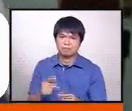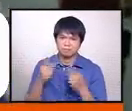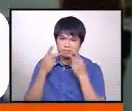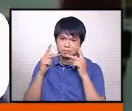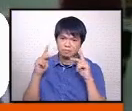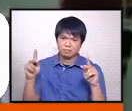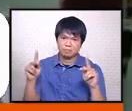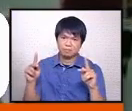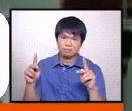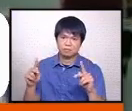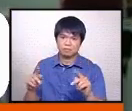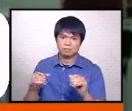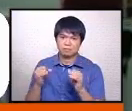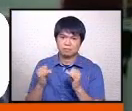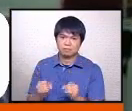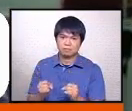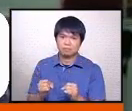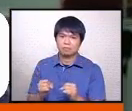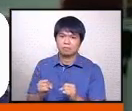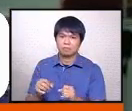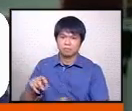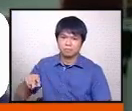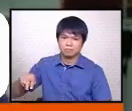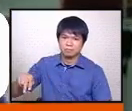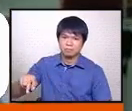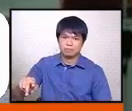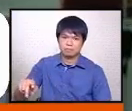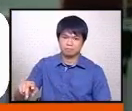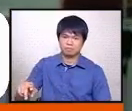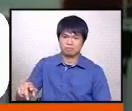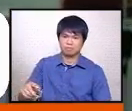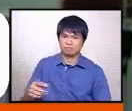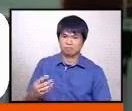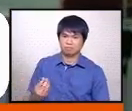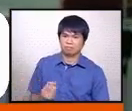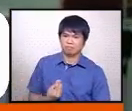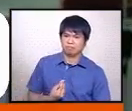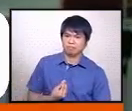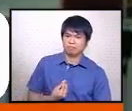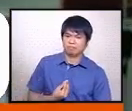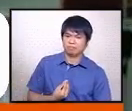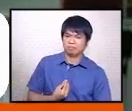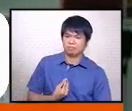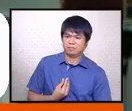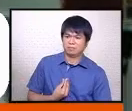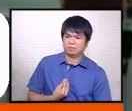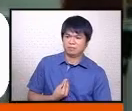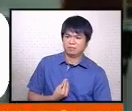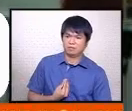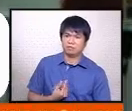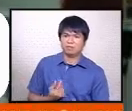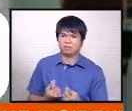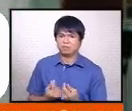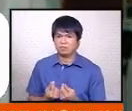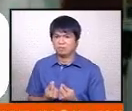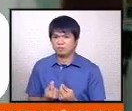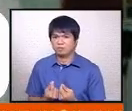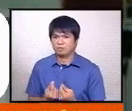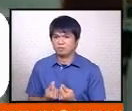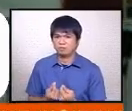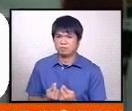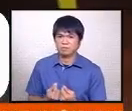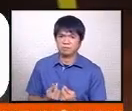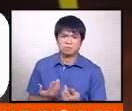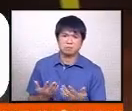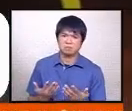natin, individuals na naglalakad sa kalsada ay natatakot kasi some of them are doing yun nga, mga agaw ng